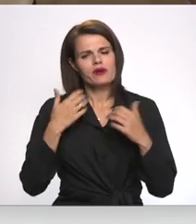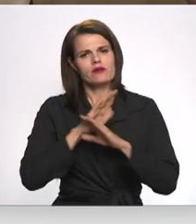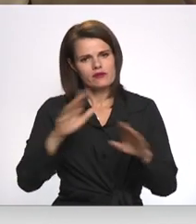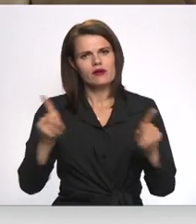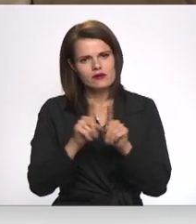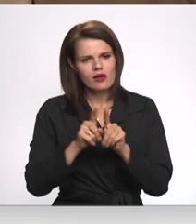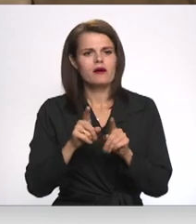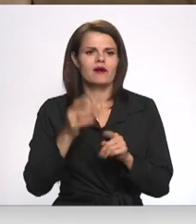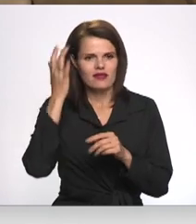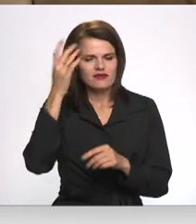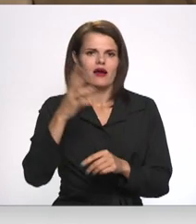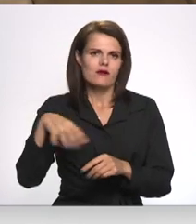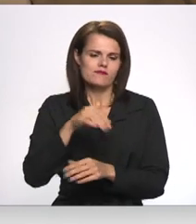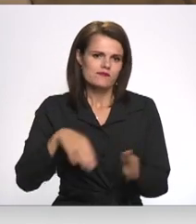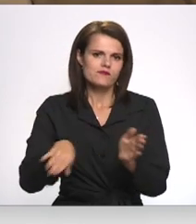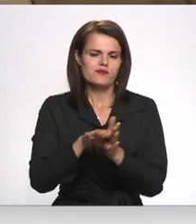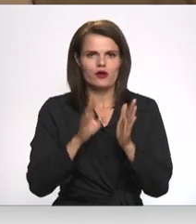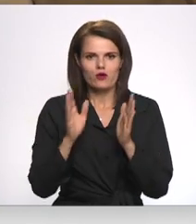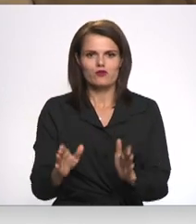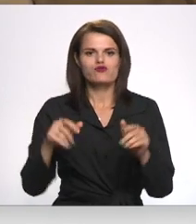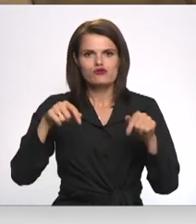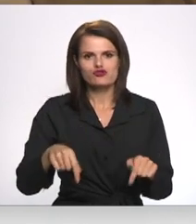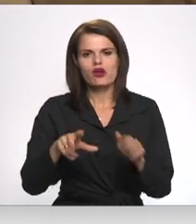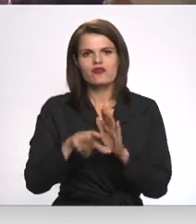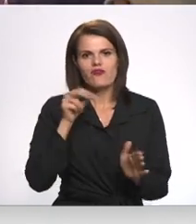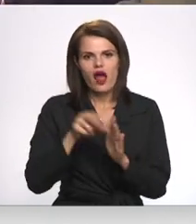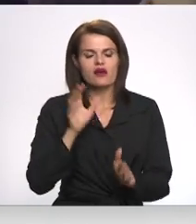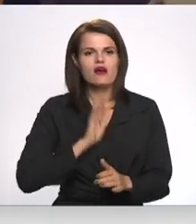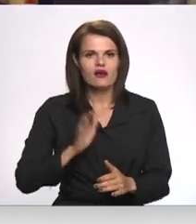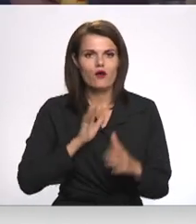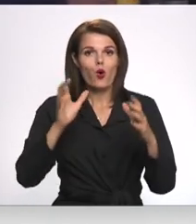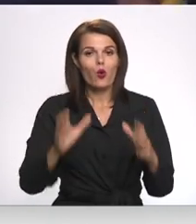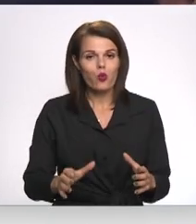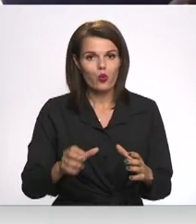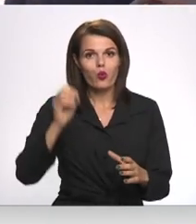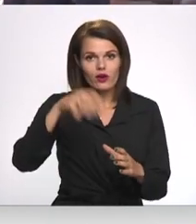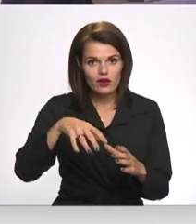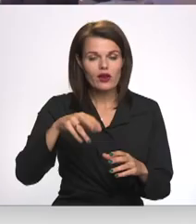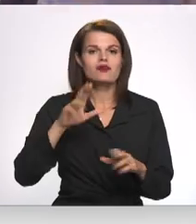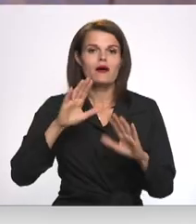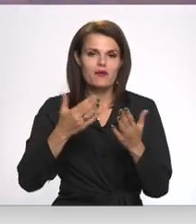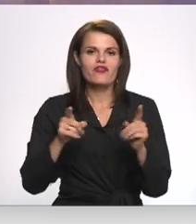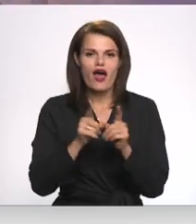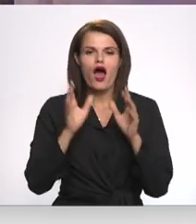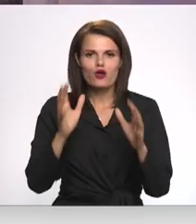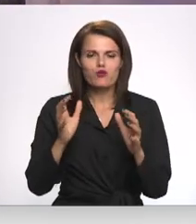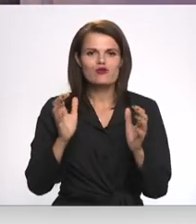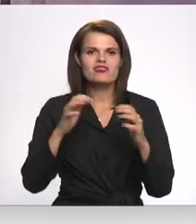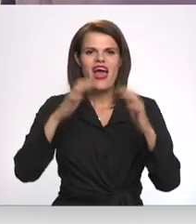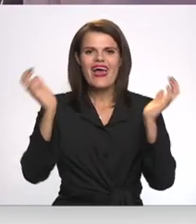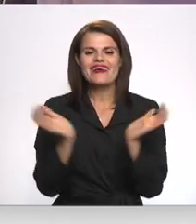un balsotāji nebūs mazāk, jo šeit vēlētājs gaidīs ne tikai urnas un aploksnes, bet arī ķirvju zupa, orķestris